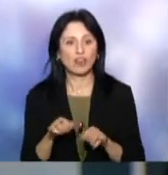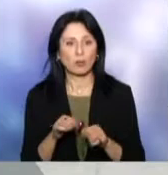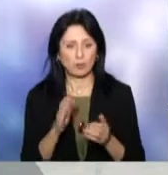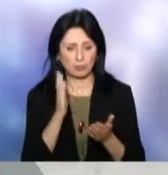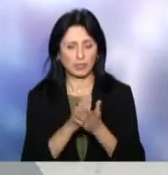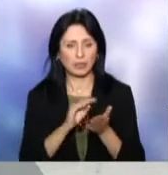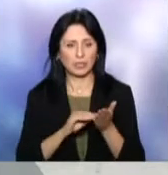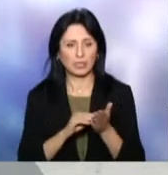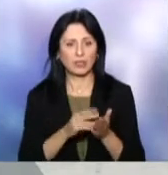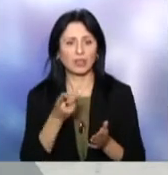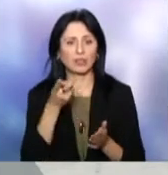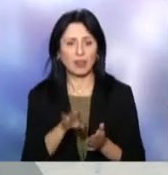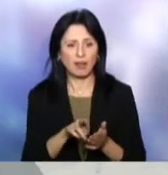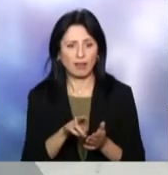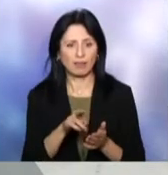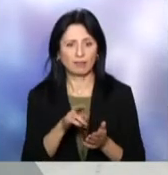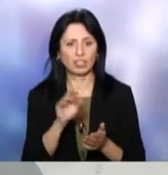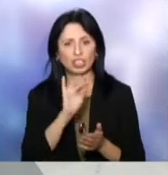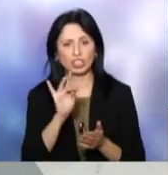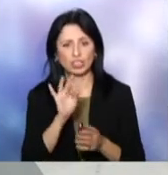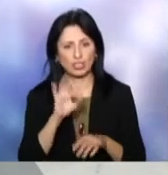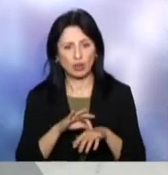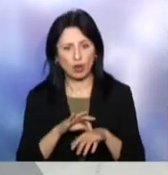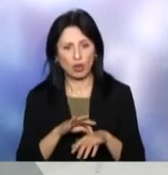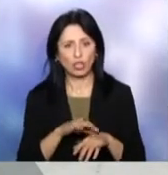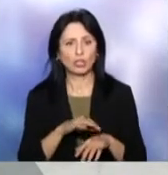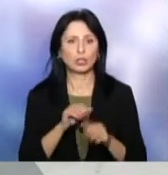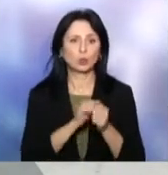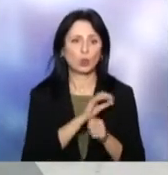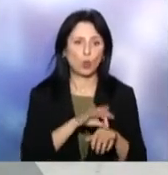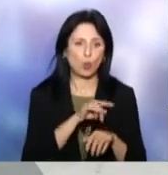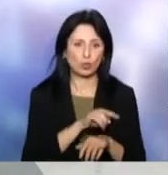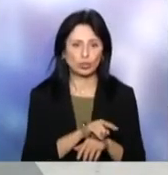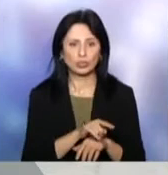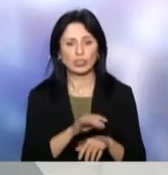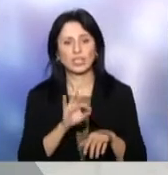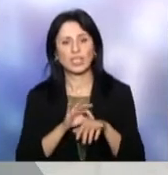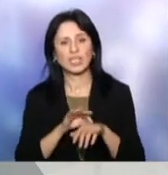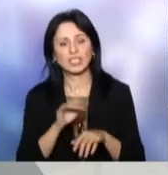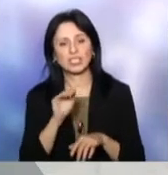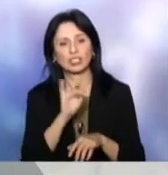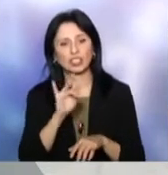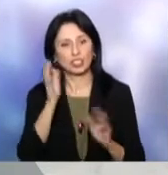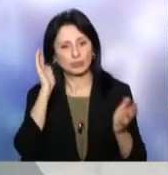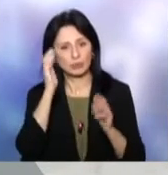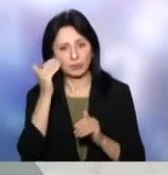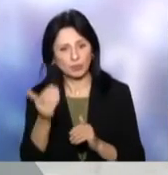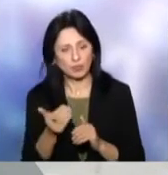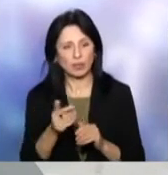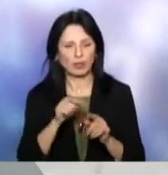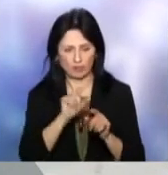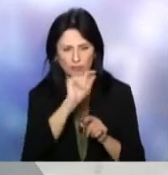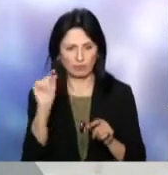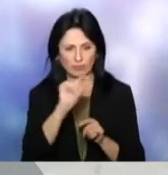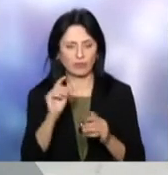მოვლისაშუალებები პირდაპირ არის მითითებული ცხიმოვანი კანისთვის, ცხიმიანი კანისთვის, ცხიმიანი მინდრეკილი ცხიმიანი